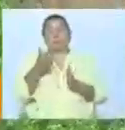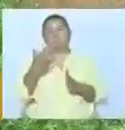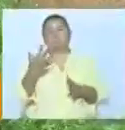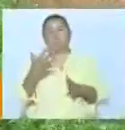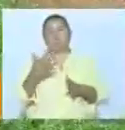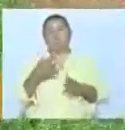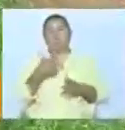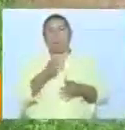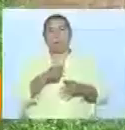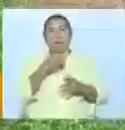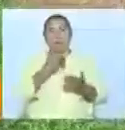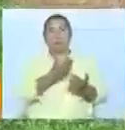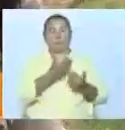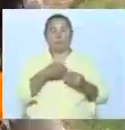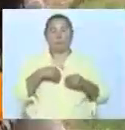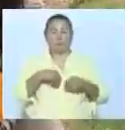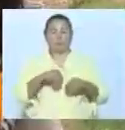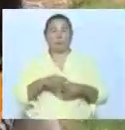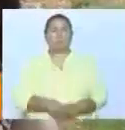Гек его участка